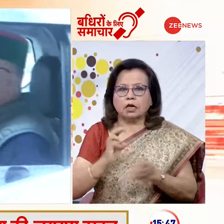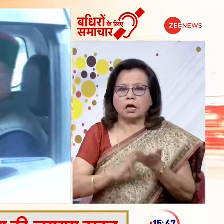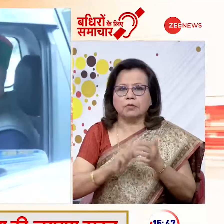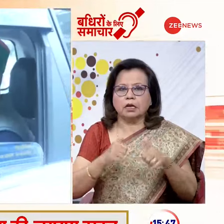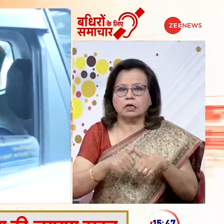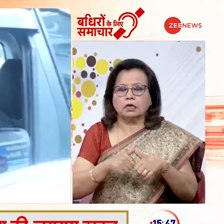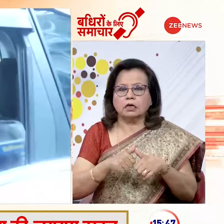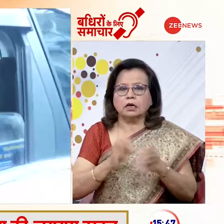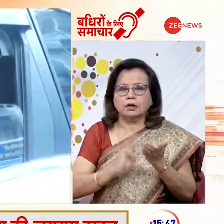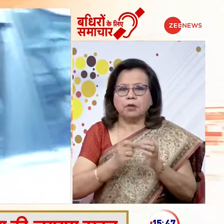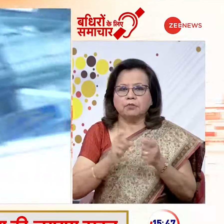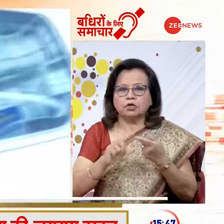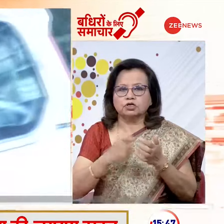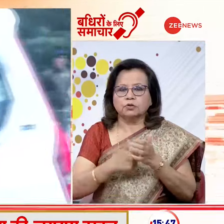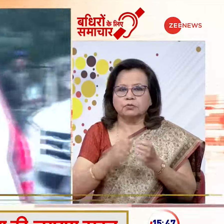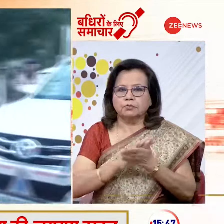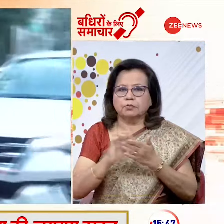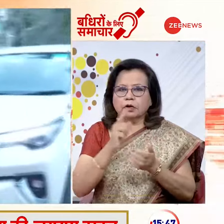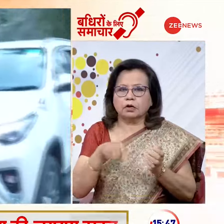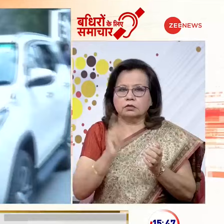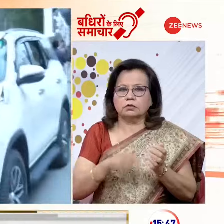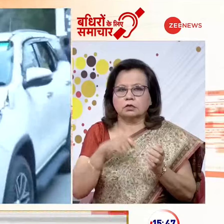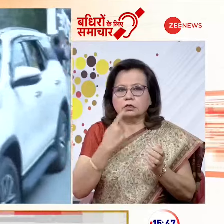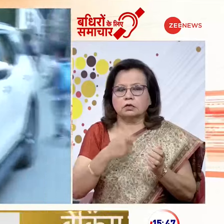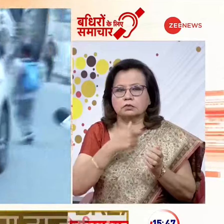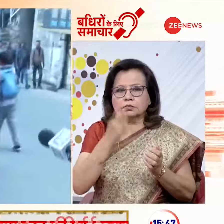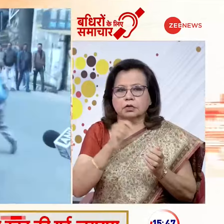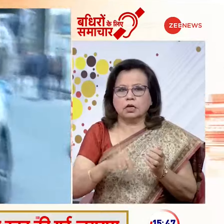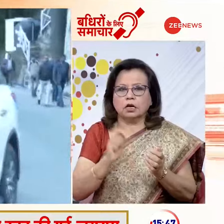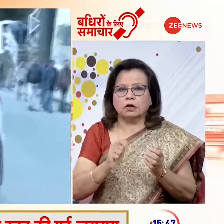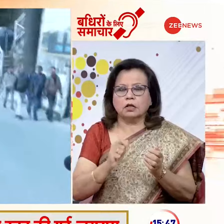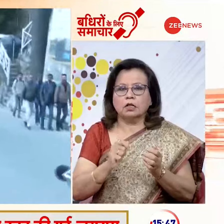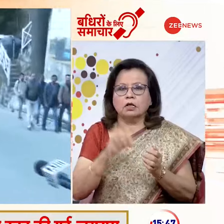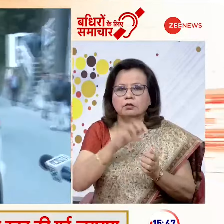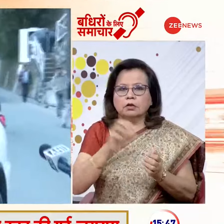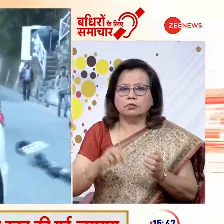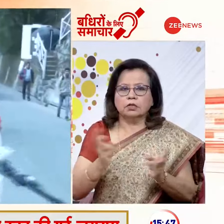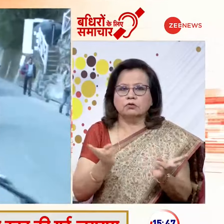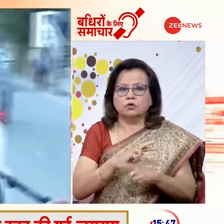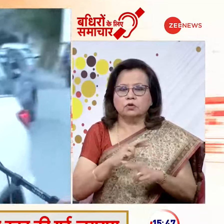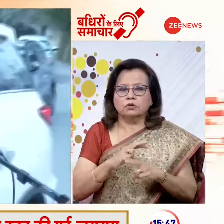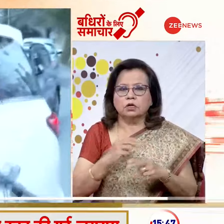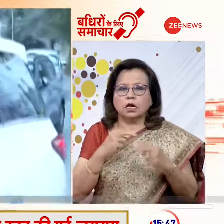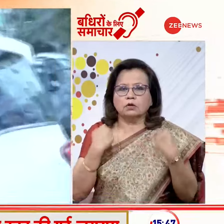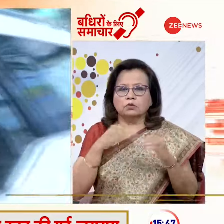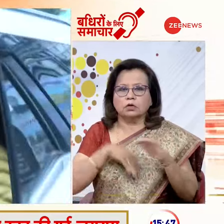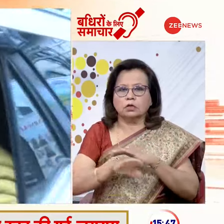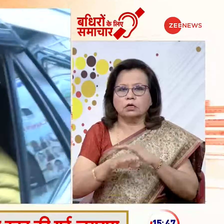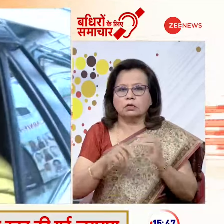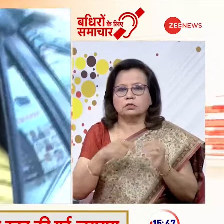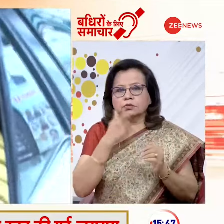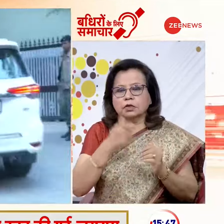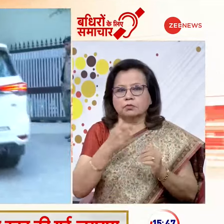सदस्ता रद्द कर दी है स्पीकर ने ये कारवाई दल बदल विरोधी कानून के तहत की है